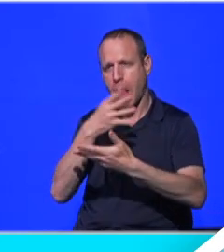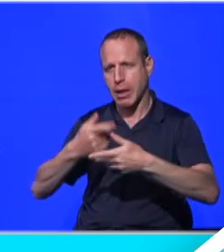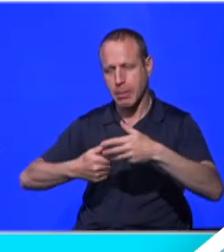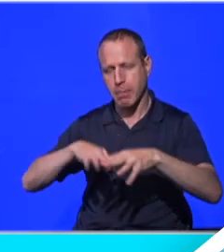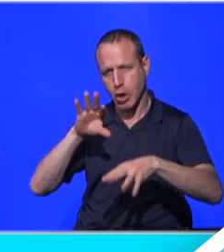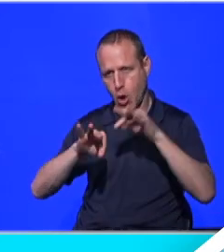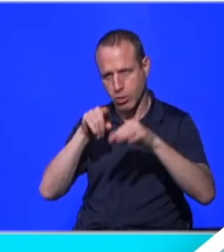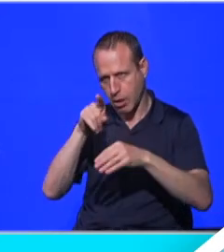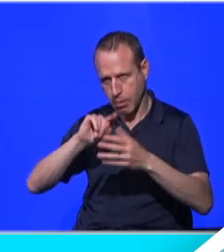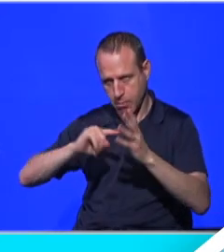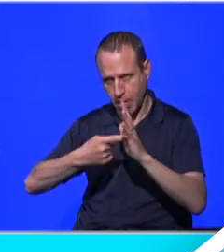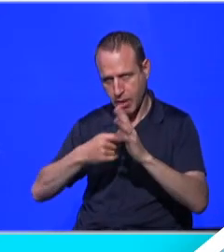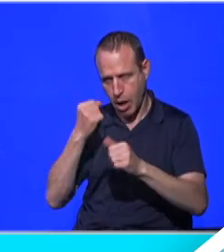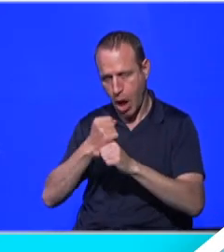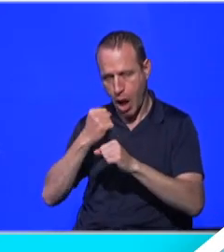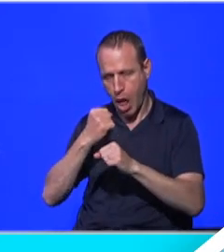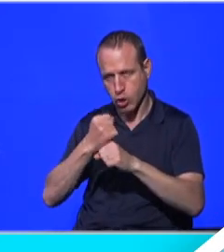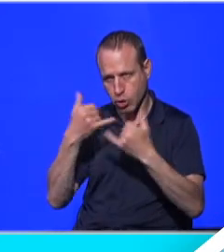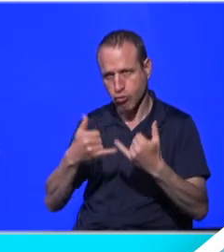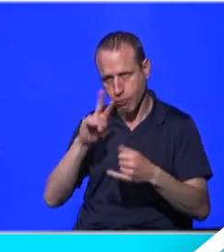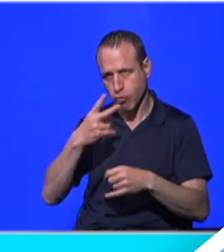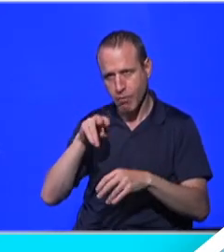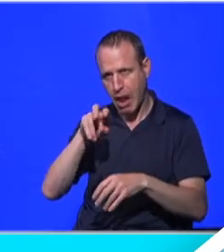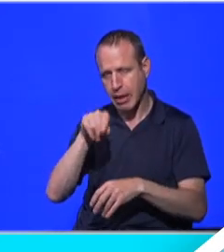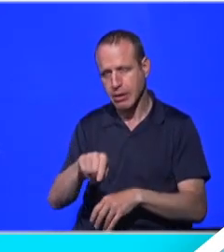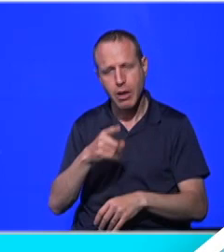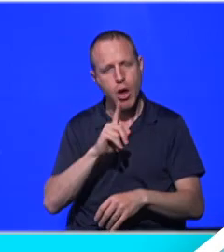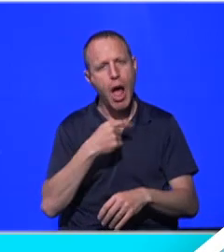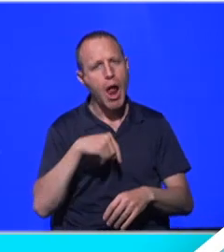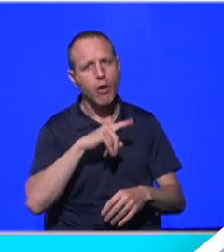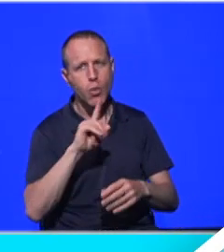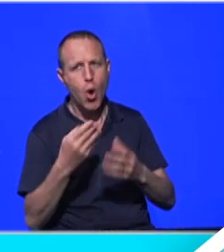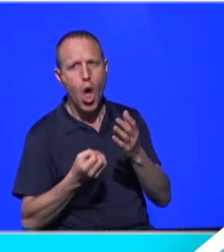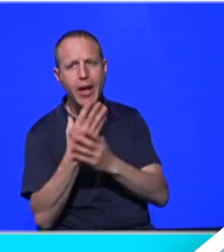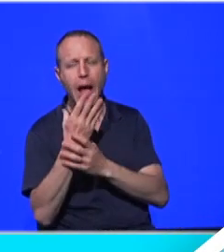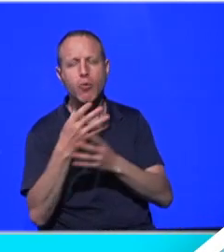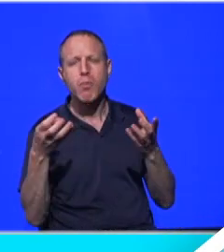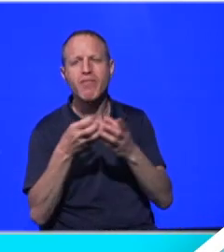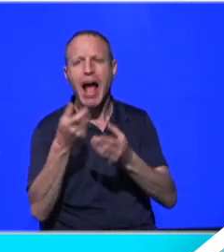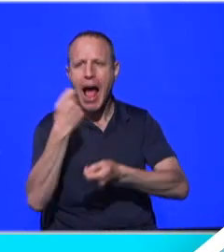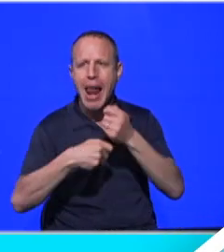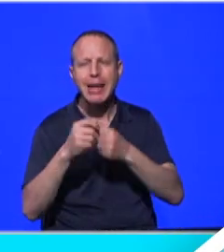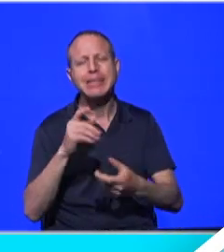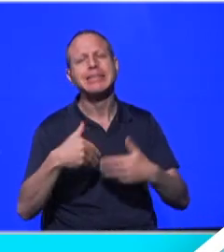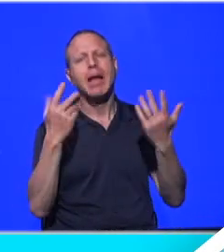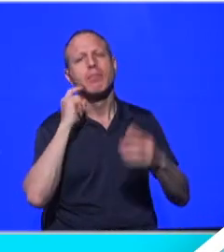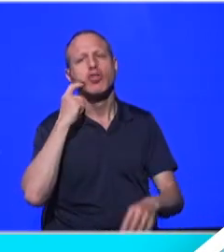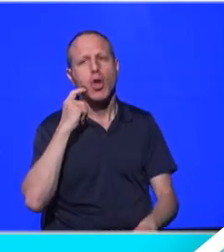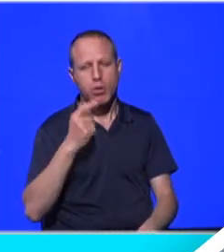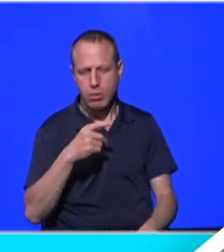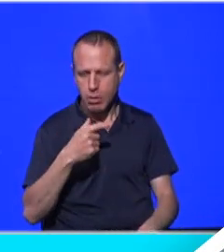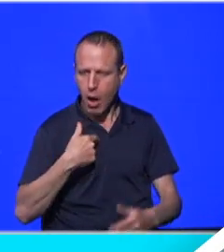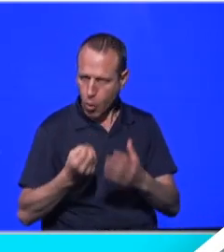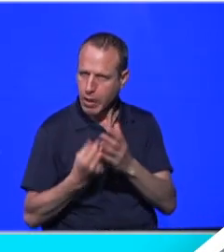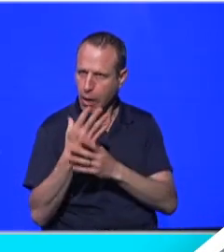מתכוון לעשות עכשיו? שוב ללכת על זה? אנחנו לא הקמנו את המפלגה הכלכלית כגימיק, אלא הקמנו את המפלגה